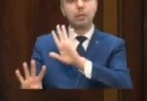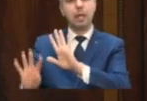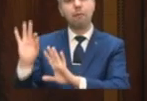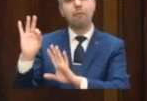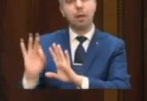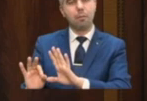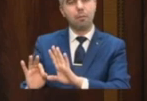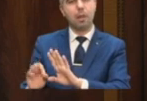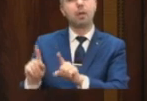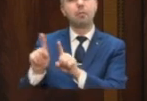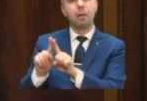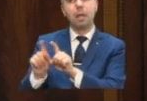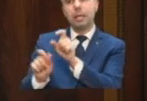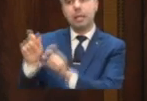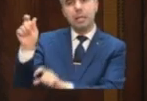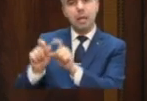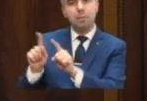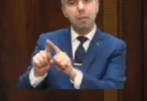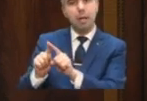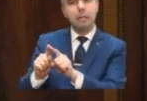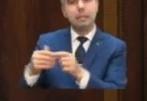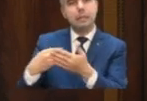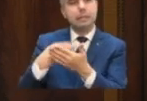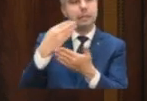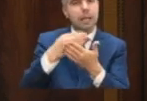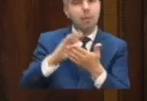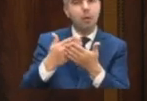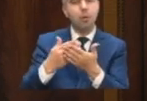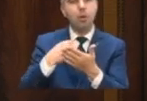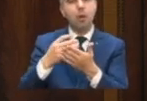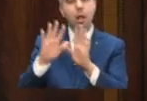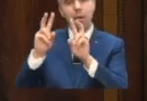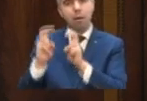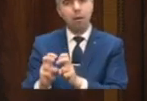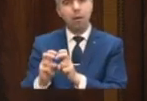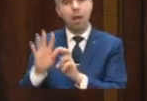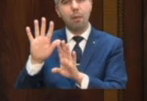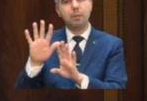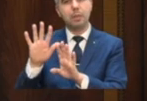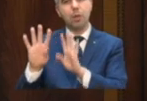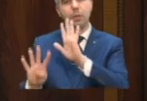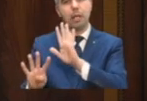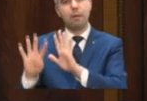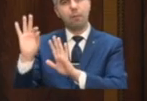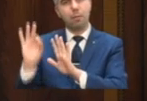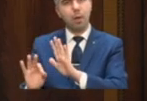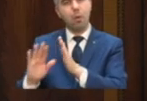وانخفض الاستهلاك ديال الإسمنت بما يناهز 17%، وانخفض أيضا نشاط قطاع مواد